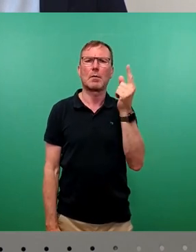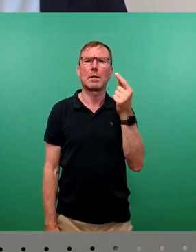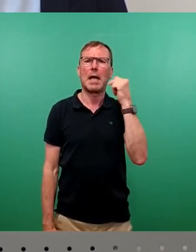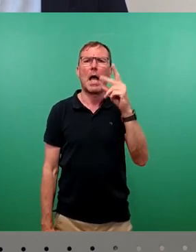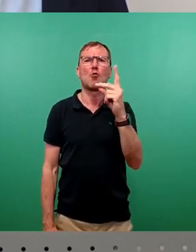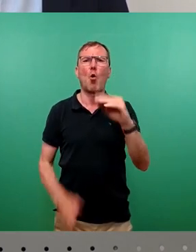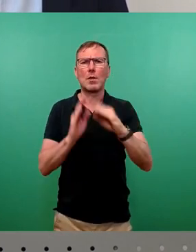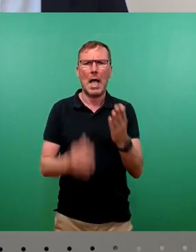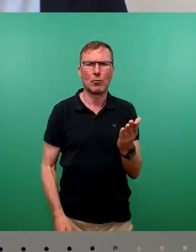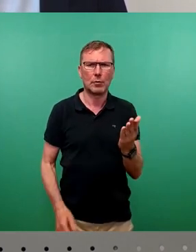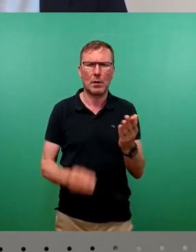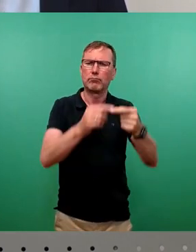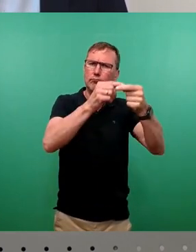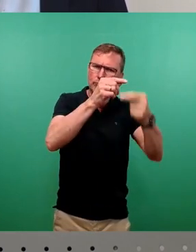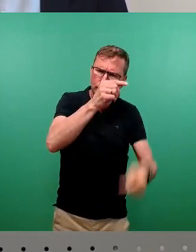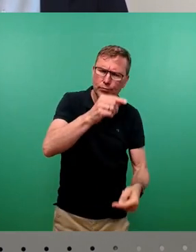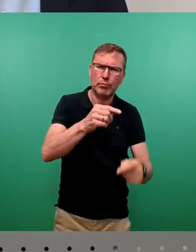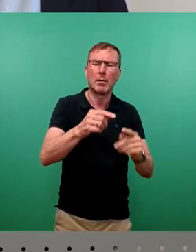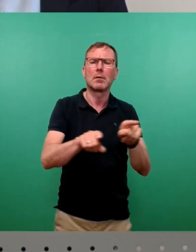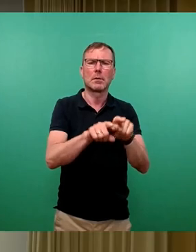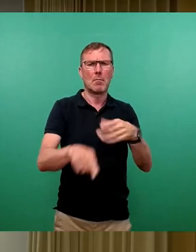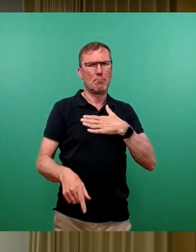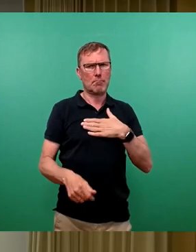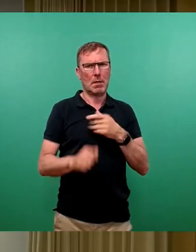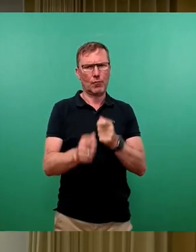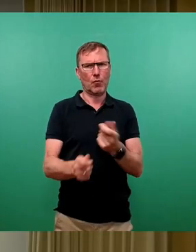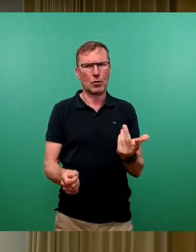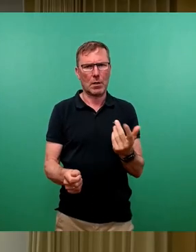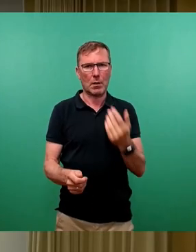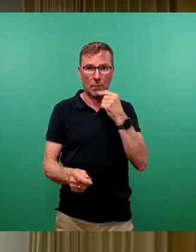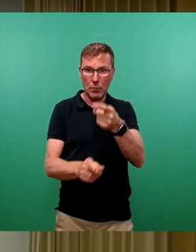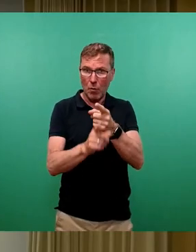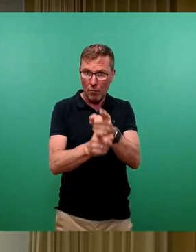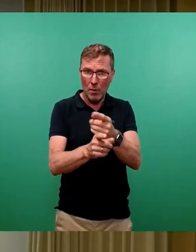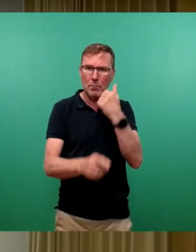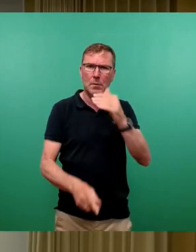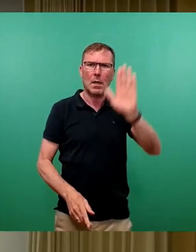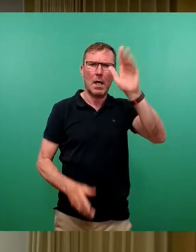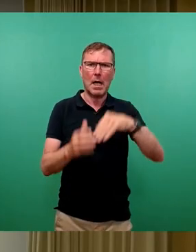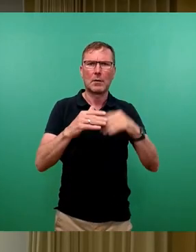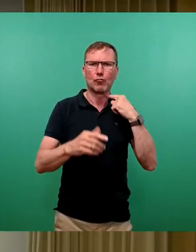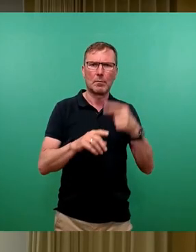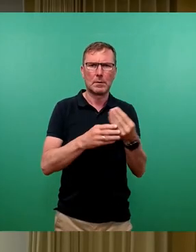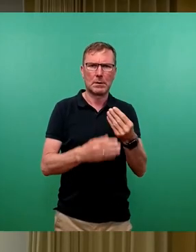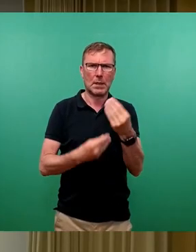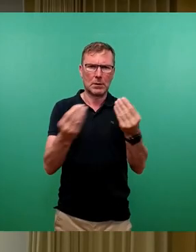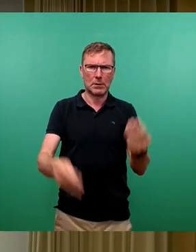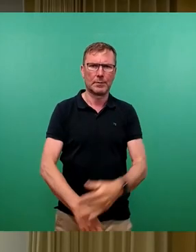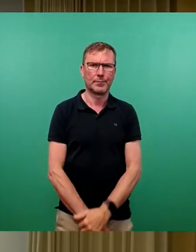ansonsten wie in meinem Änderungsantrag beschrieben. Wer diesem folgen möchte, den bitte ich jetzt um Stimmzeichen.